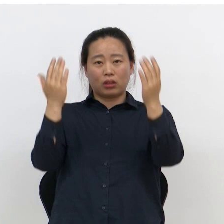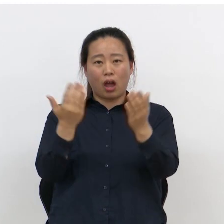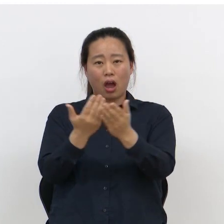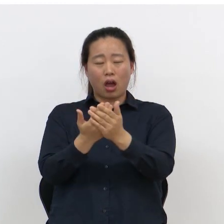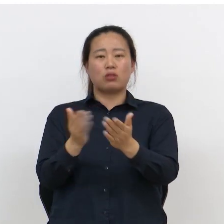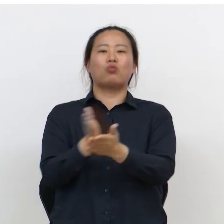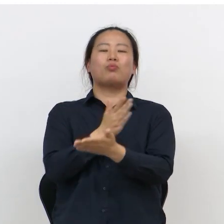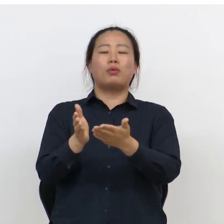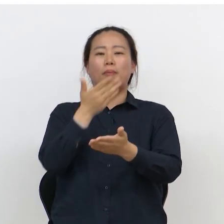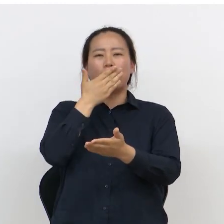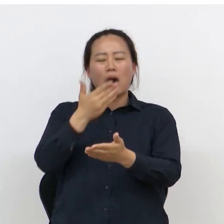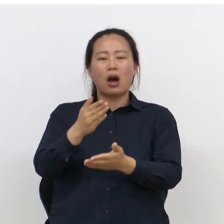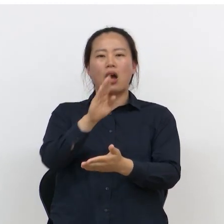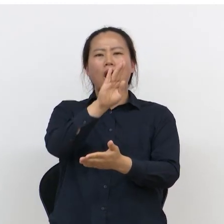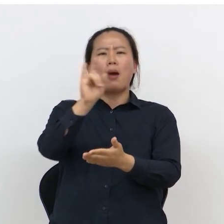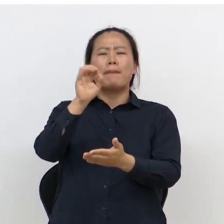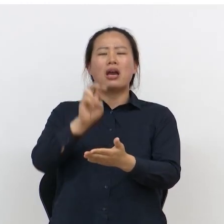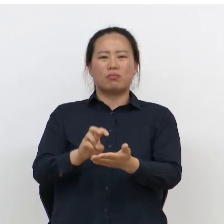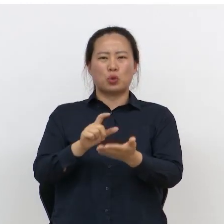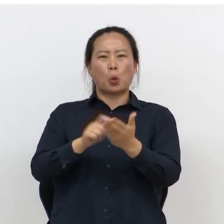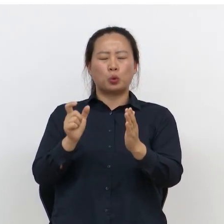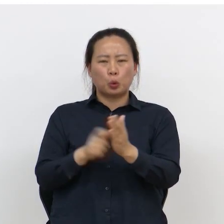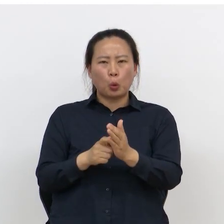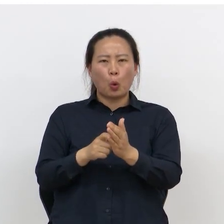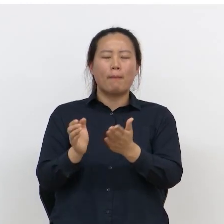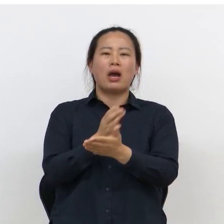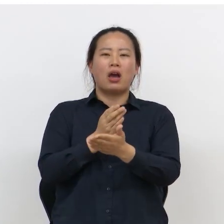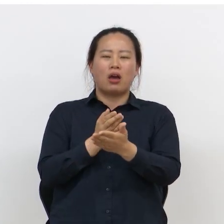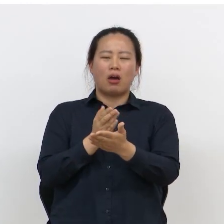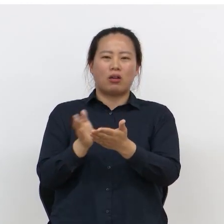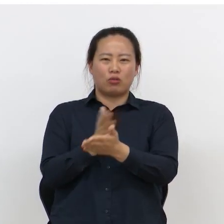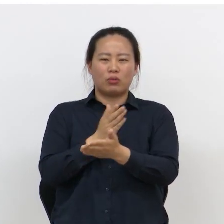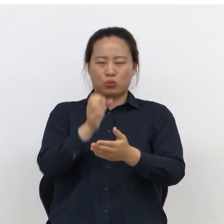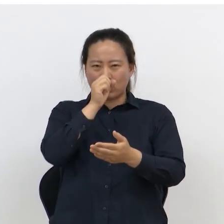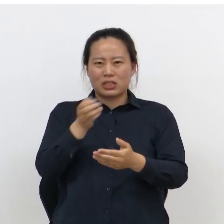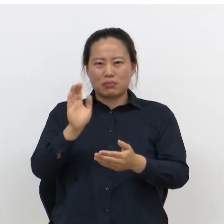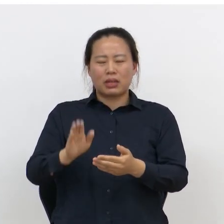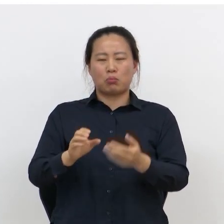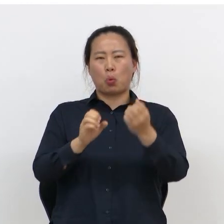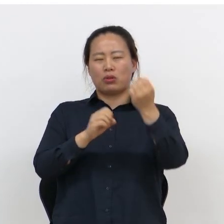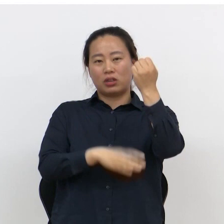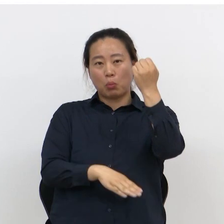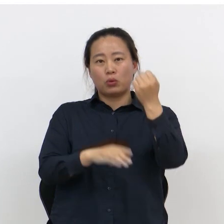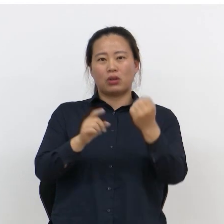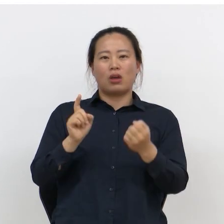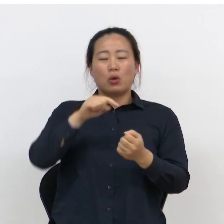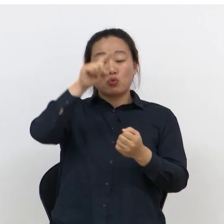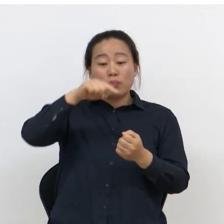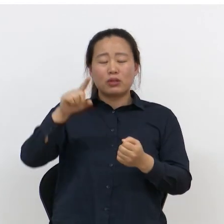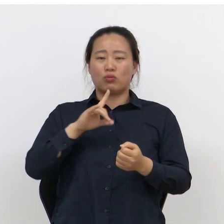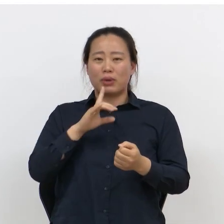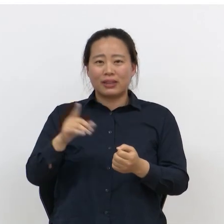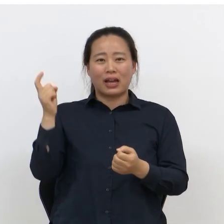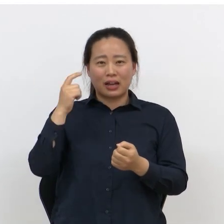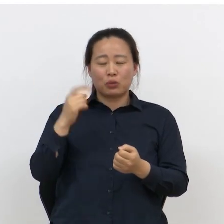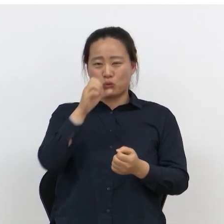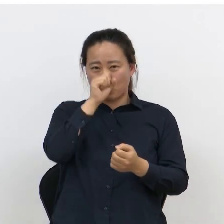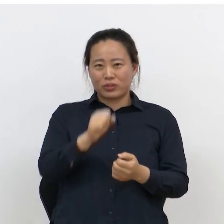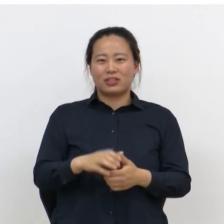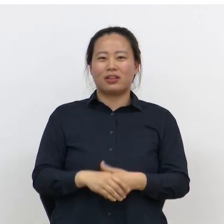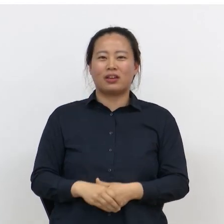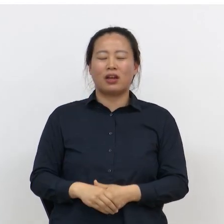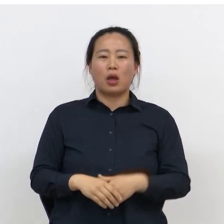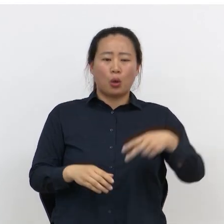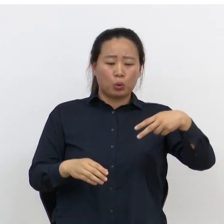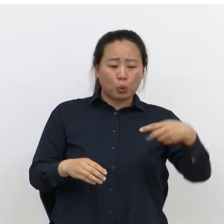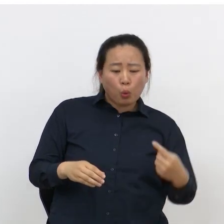거죠. 물론 배음까지 다 들으면 좋겠지만 기본 주파수만 구분해도 많은 도움이 됩니다. 음악은 어떻습니까?